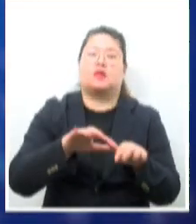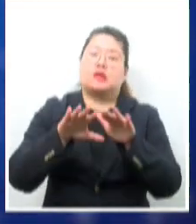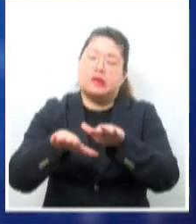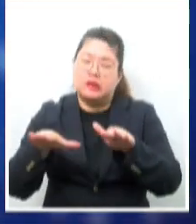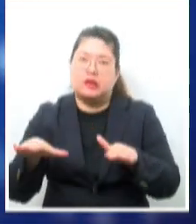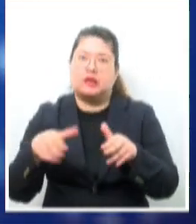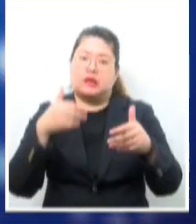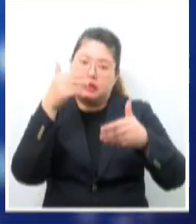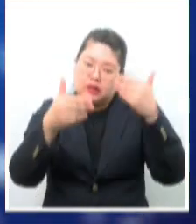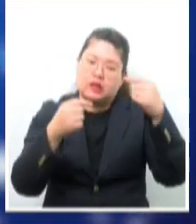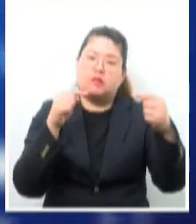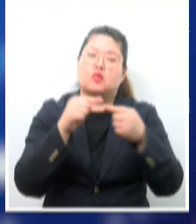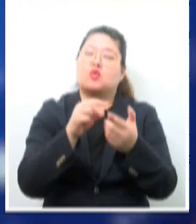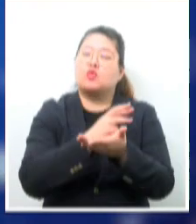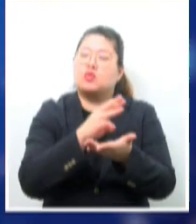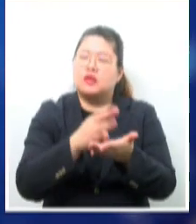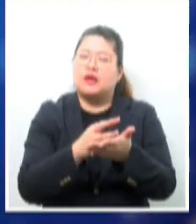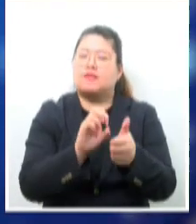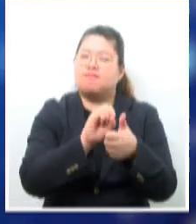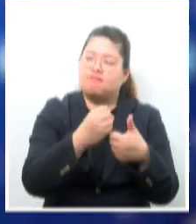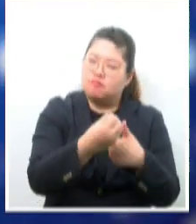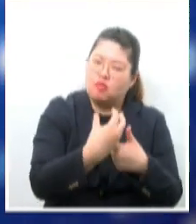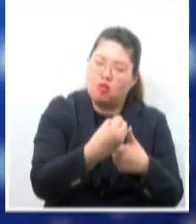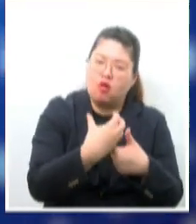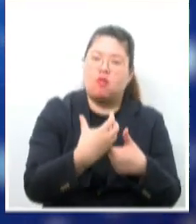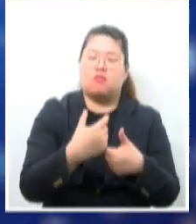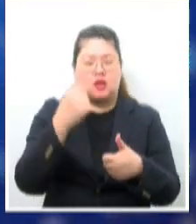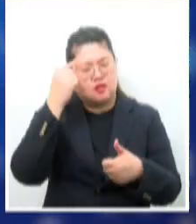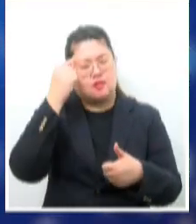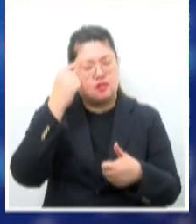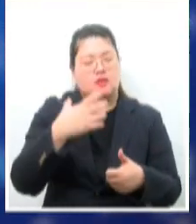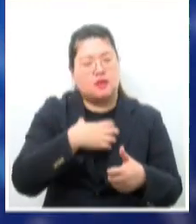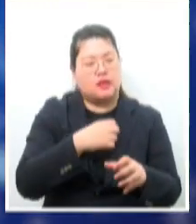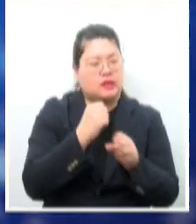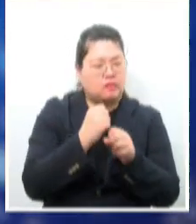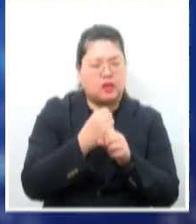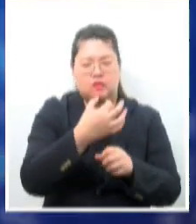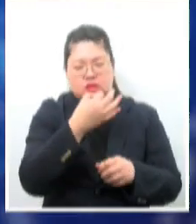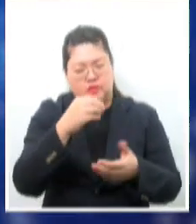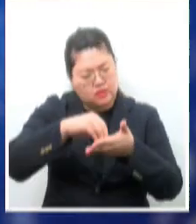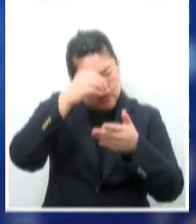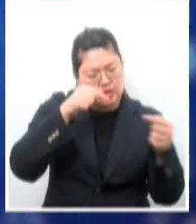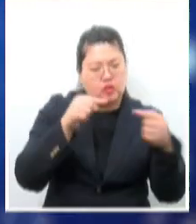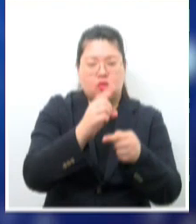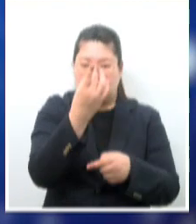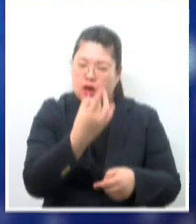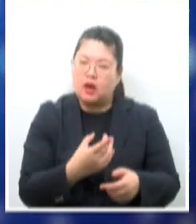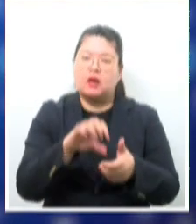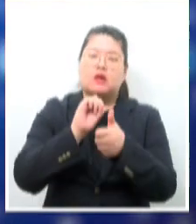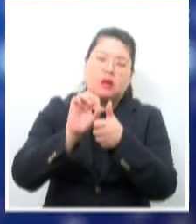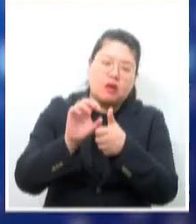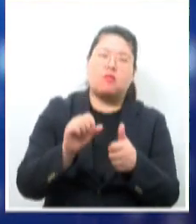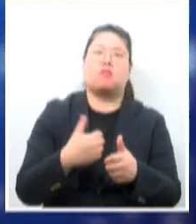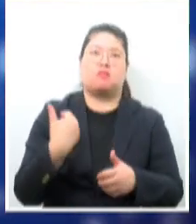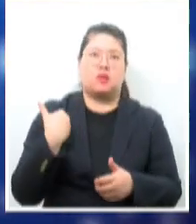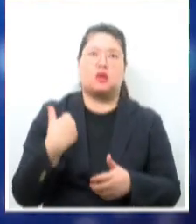มกันในคาบวิชาแนะแนวค่ะน้องๆได้รู้จักตนเองมากขึ้นค่ะแล้วคุณครูก็ได้รู้จักน้องๆมากขึ้นเช่นเดียวกันค่ะ